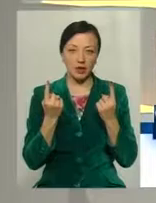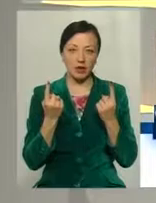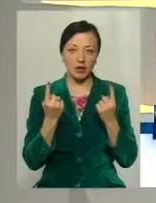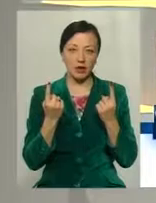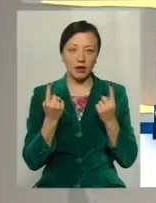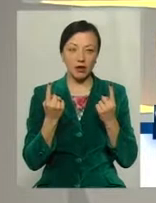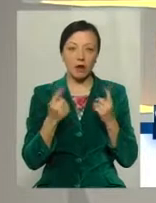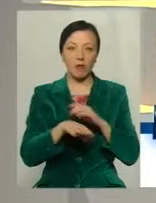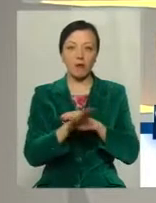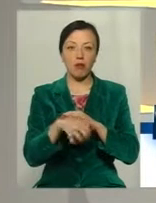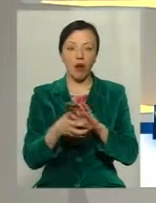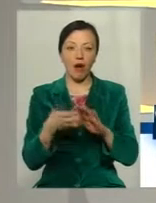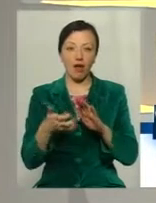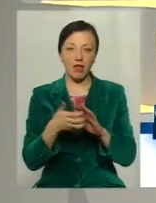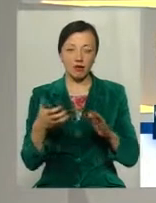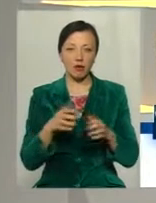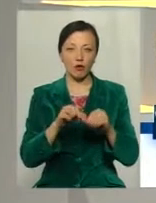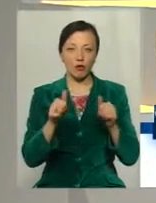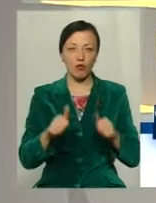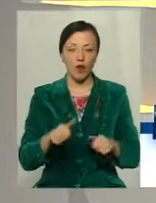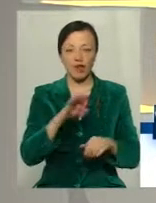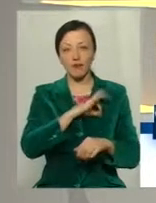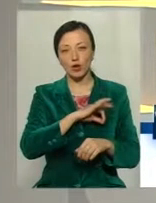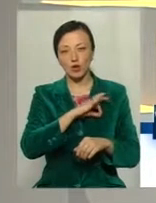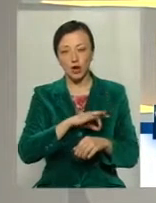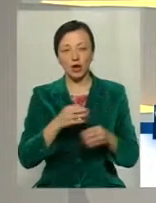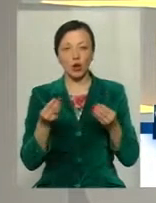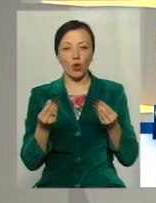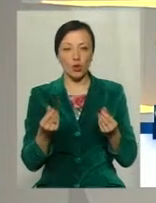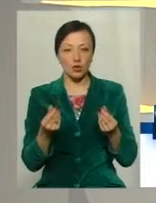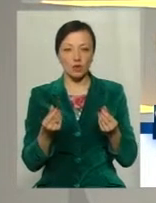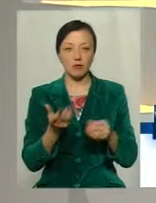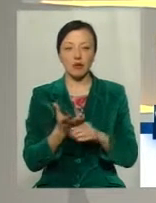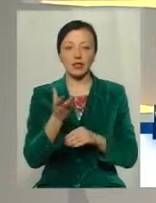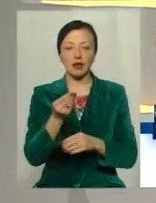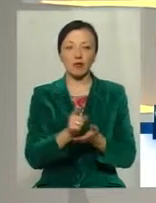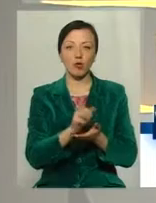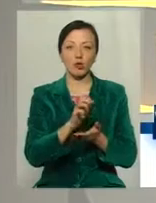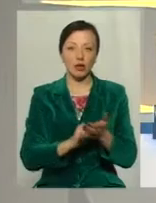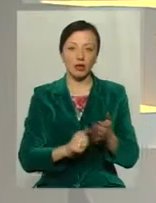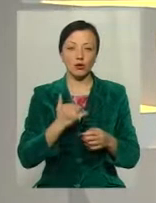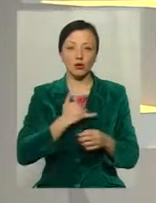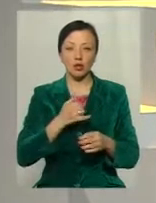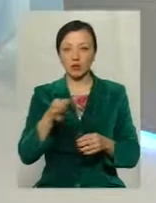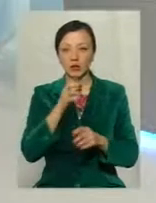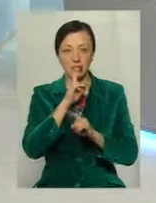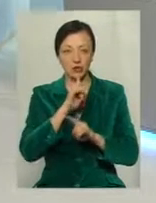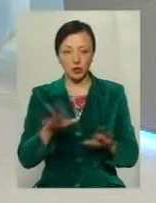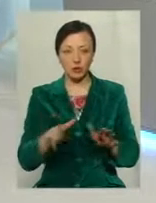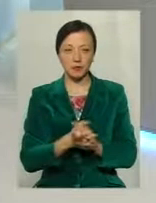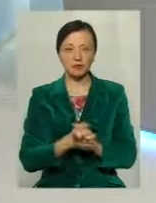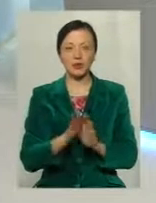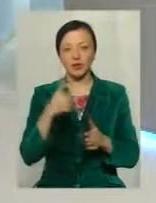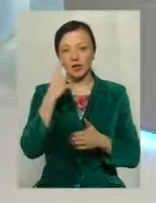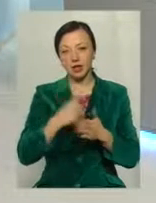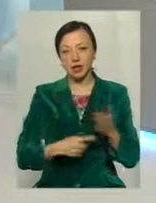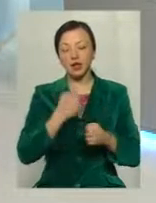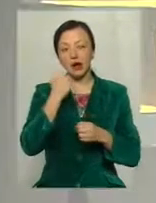хочеться сподіватися, що справді буде знайдений мудрий компроміс, і все-таки в цьому році